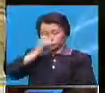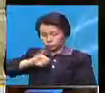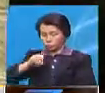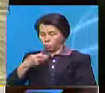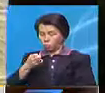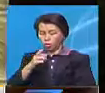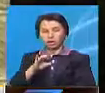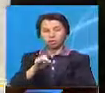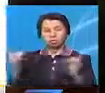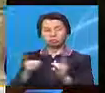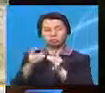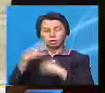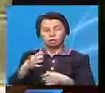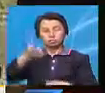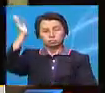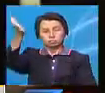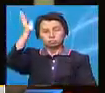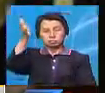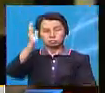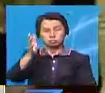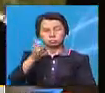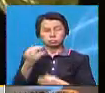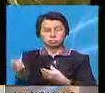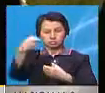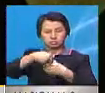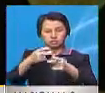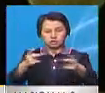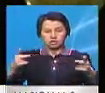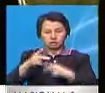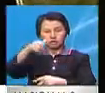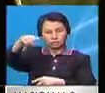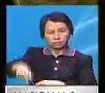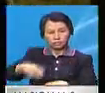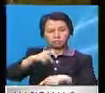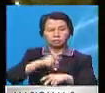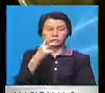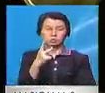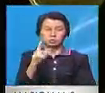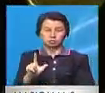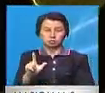ditemui selepas merasmikan seminar penggodaan kawasan Pasifik di ibu negara